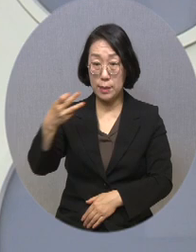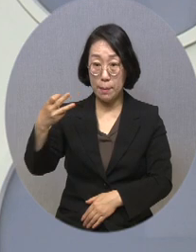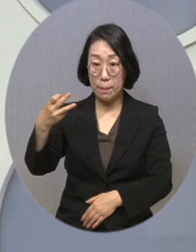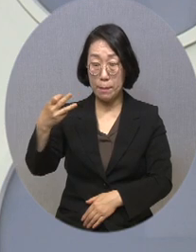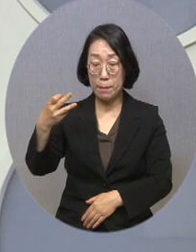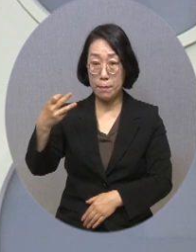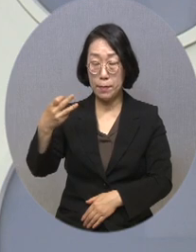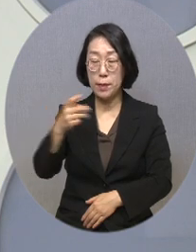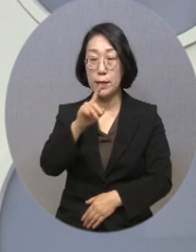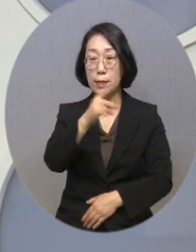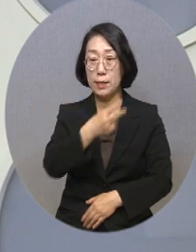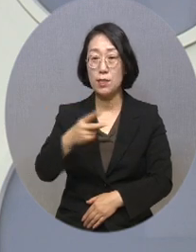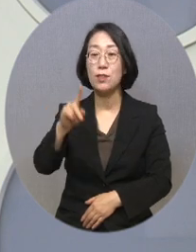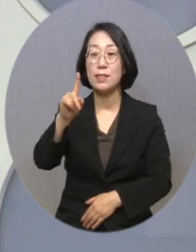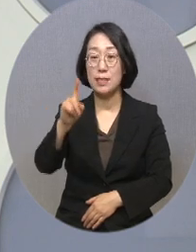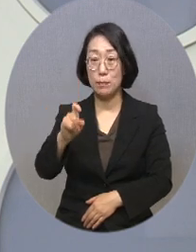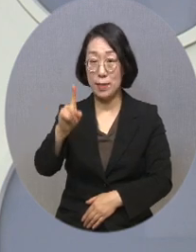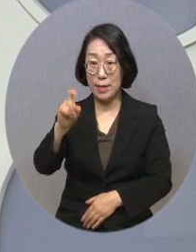2013년부터 2011년부터